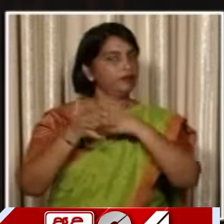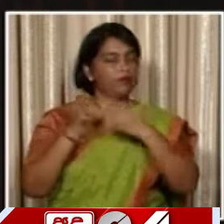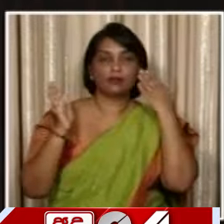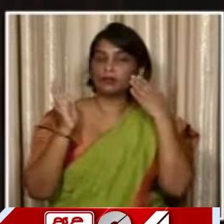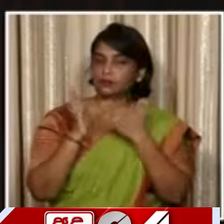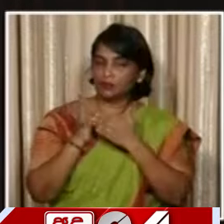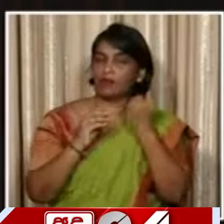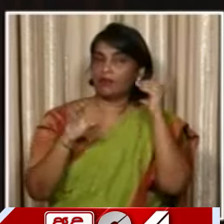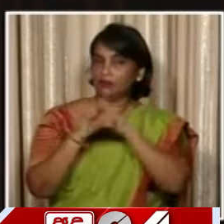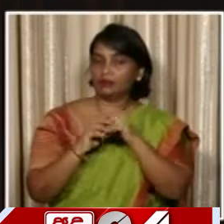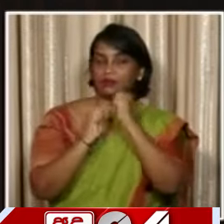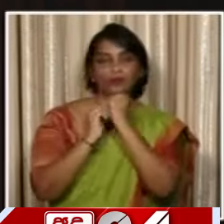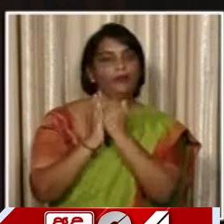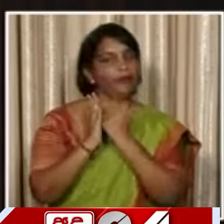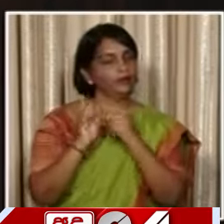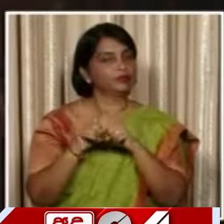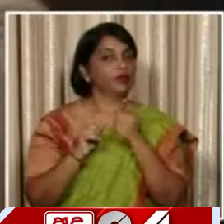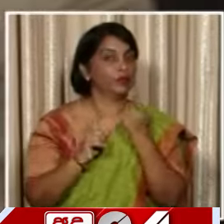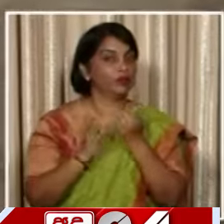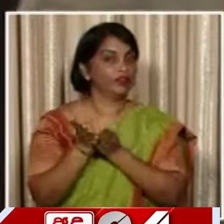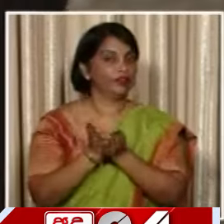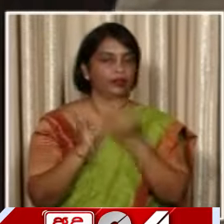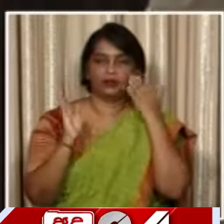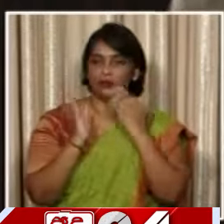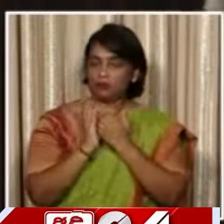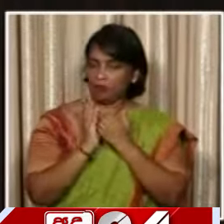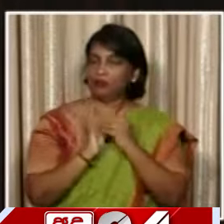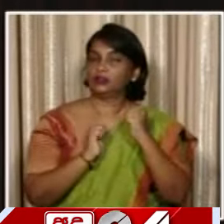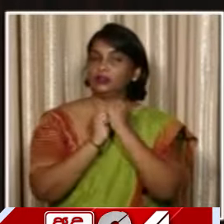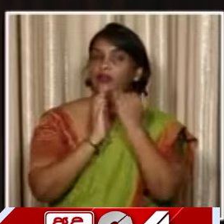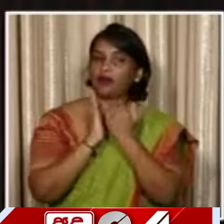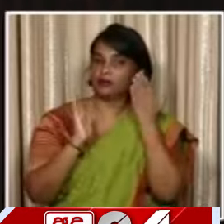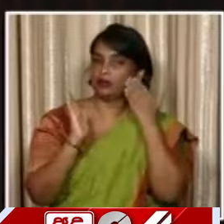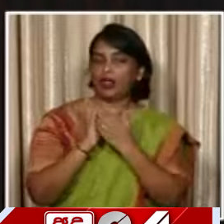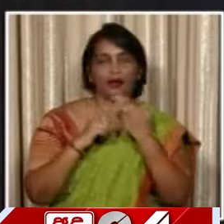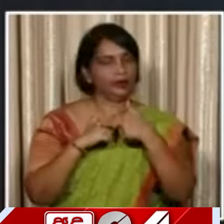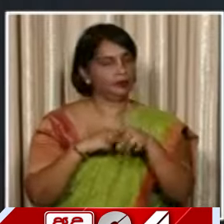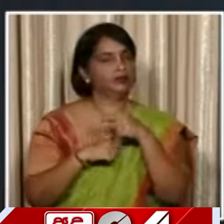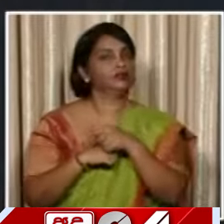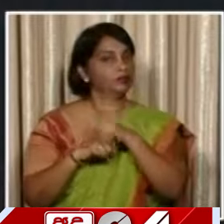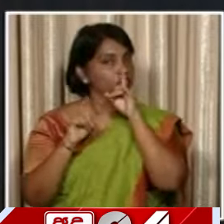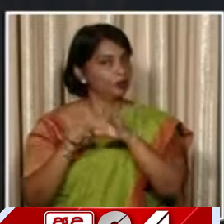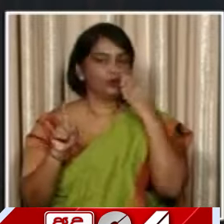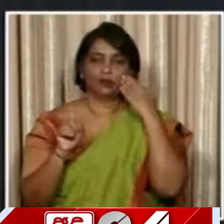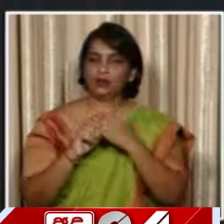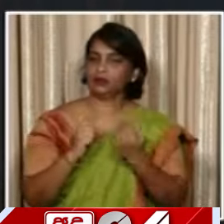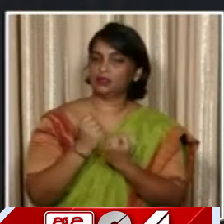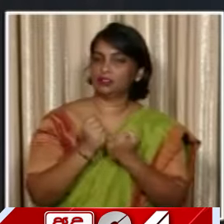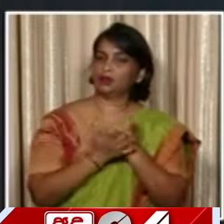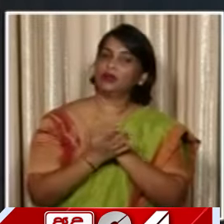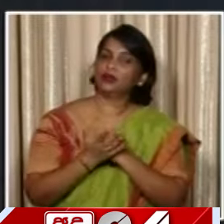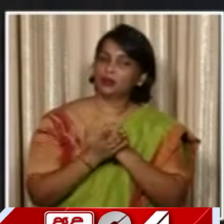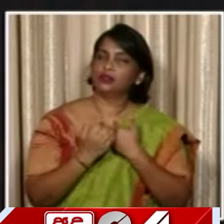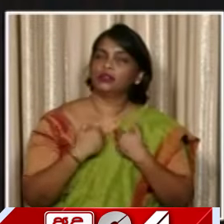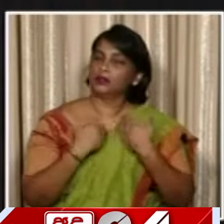ගන්න ගත්ත වැඩපිළිවෙල, ඒ වගේ මූල්‍ය විනය ශක්තිමත් කිරීමට ගත් වැඩපිළිවෙල ඒකට හේතු වෙලා තියෙනවා. ඒ සම්බන්ධයෙන් දායක වෙච්ච සිළු දනාටත්